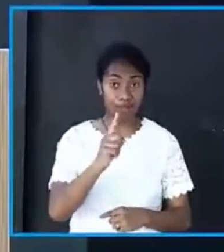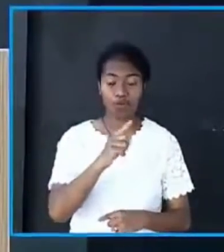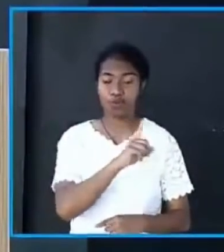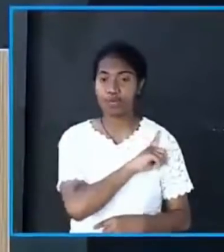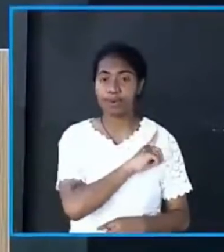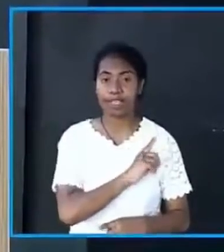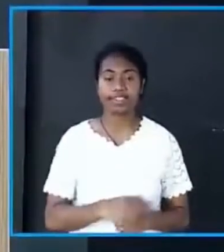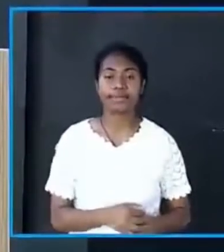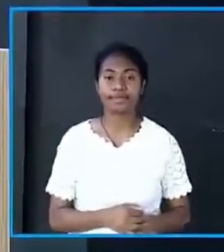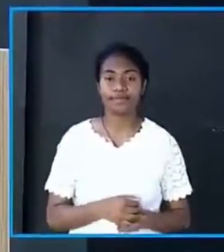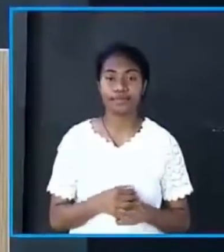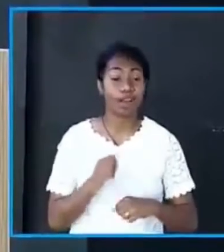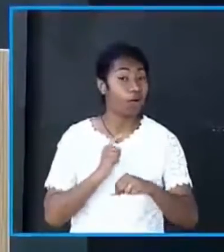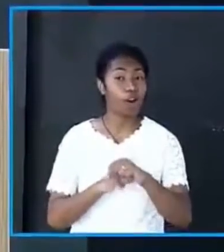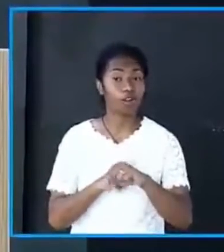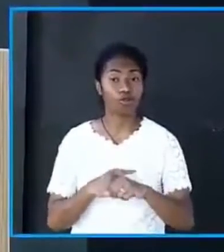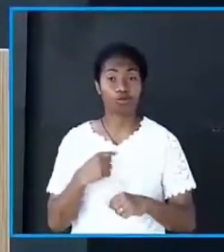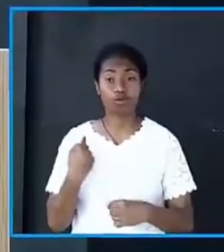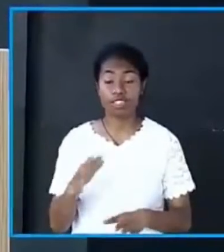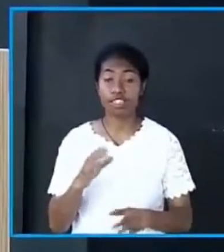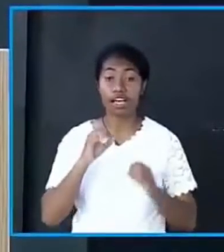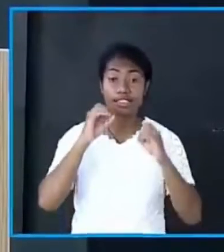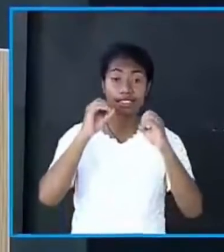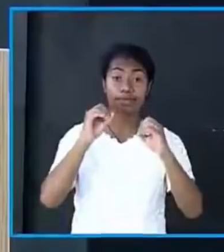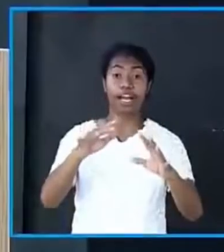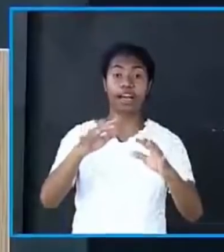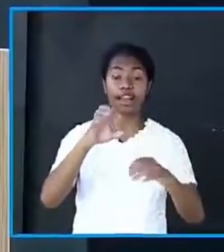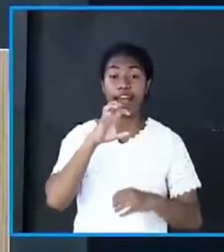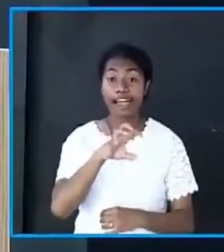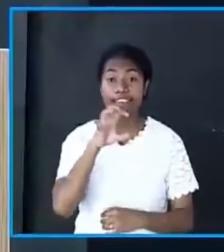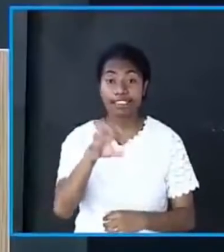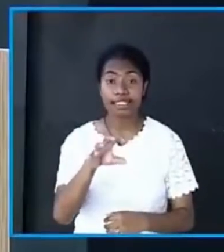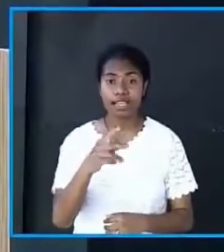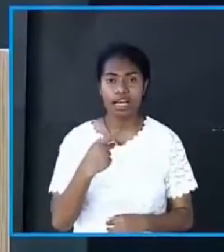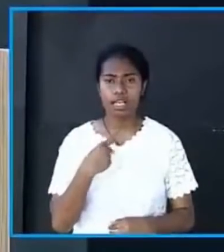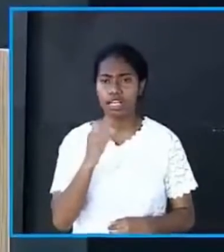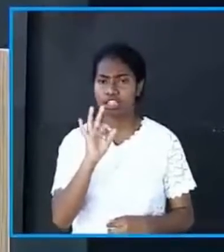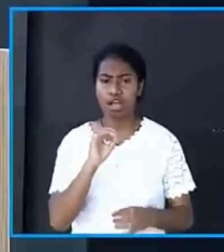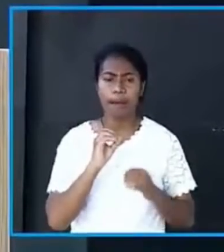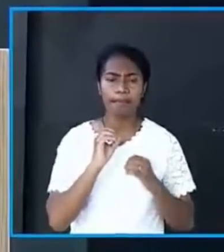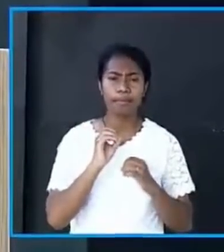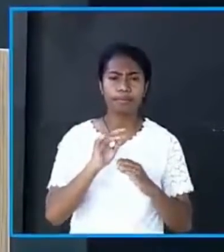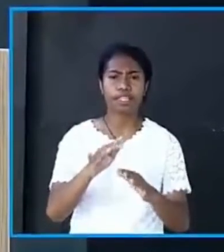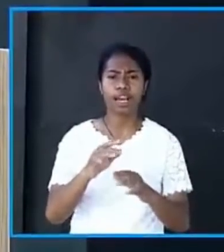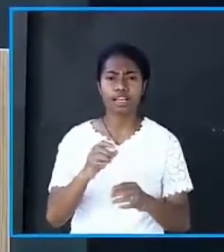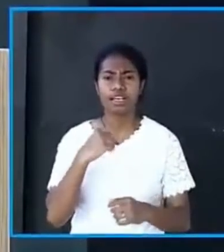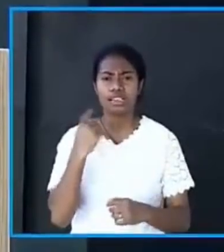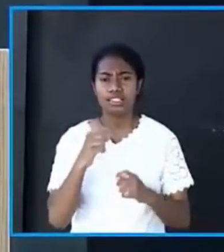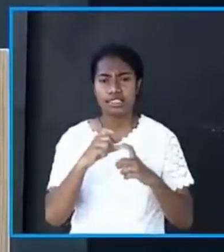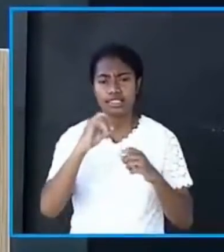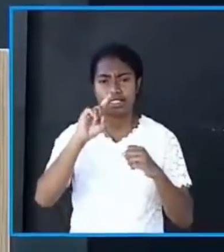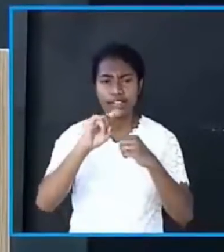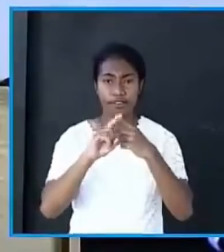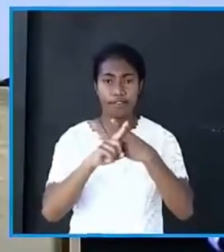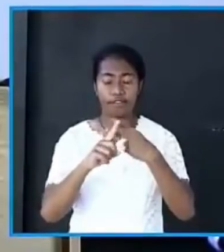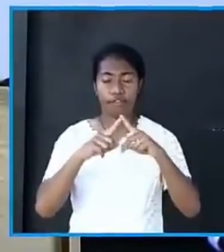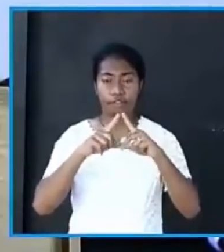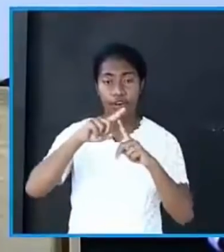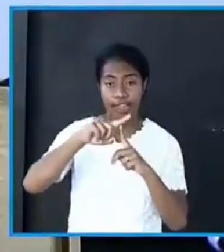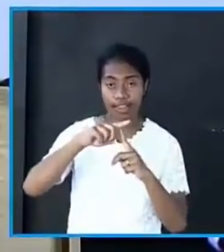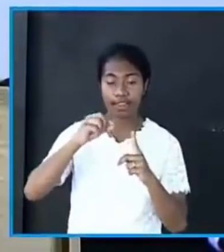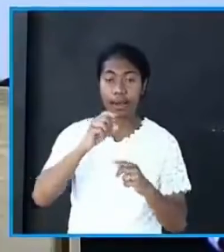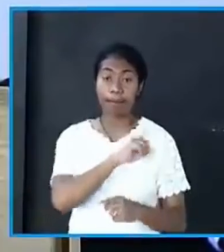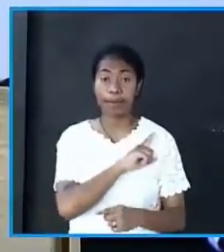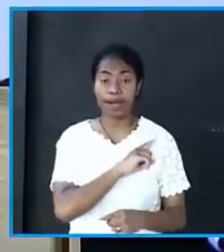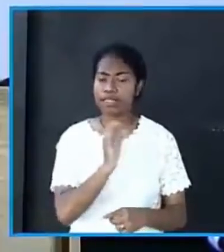pribadi waktu yang menciptakan anjing dia tidak memberikan sifat pribadi maka anjing bukan pribadi waktu tercipta pohon